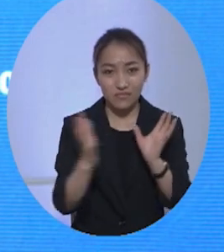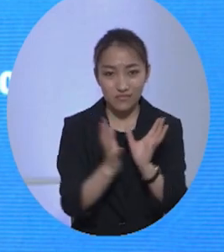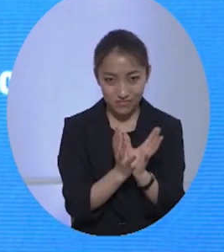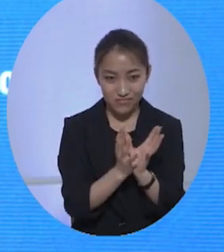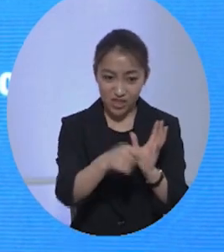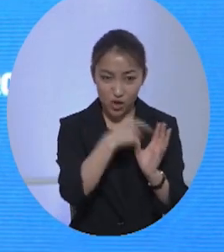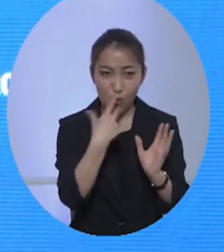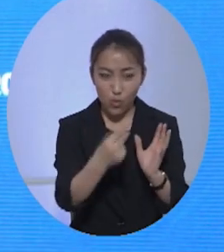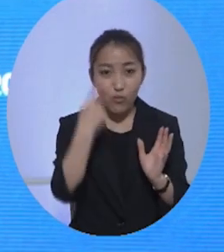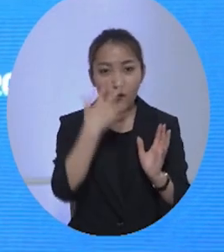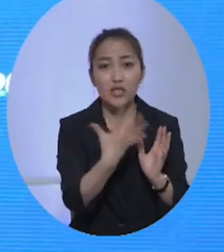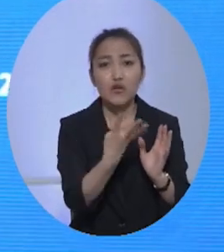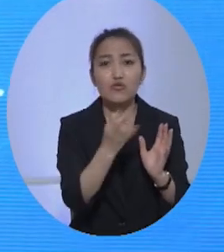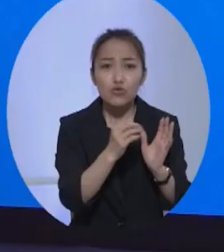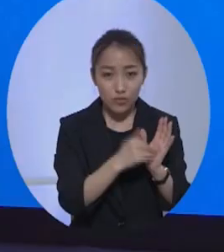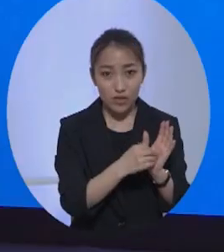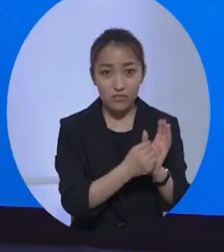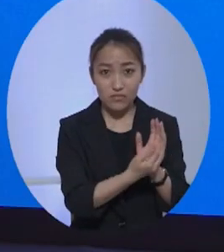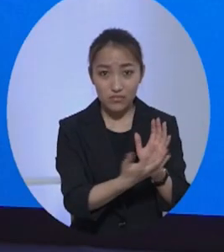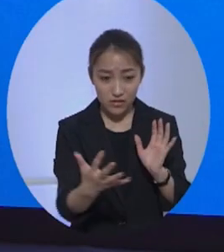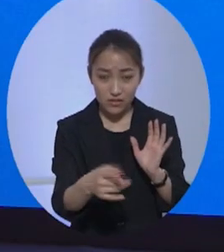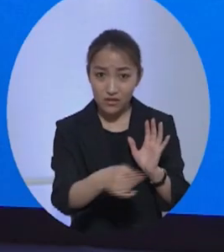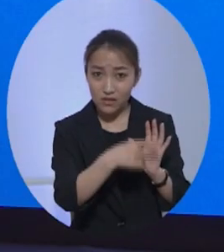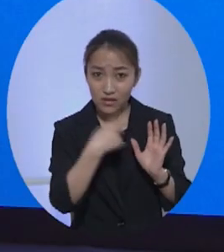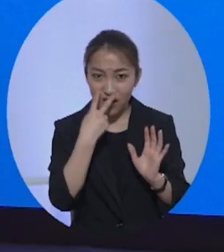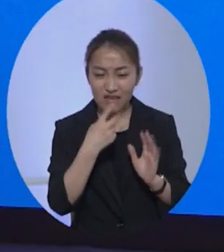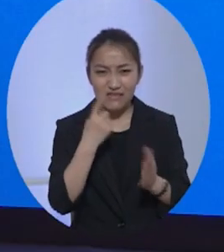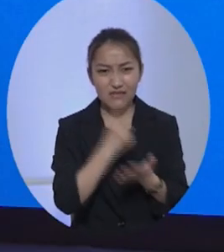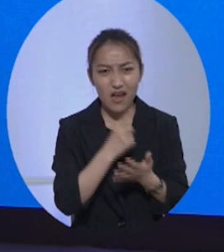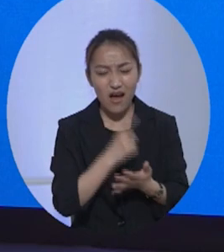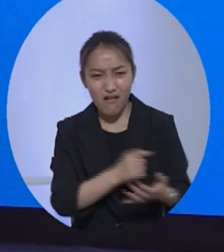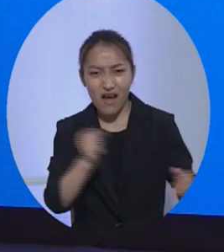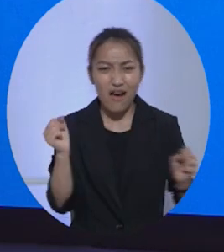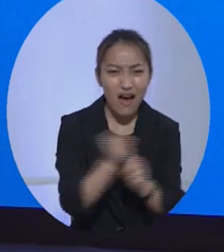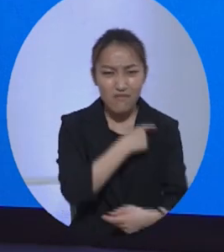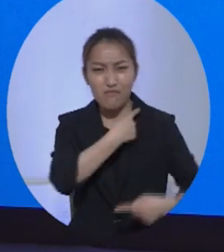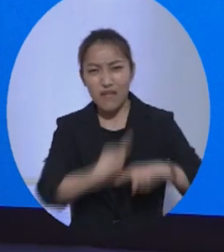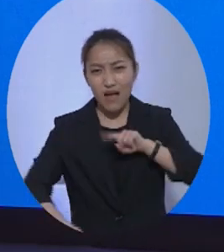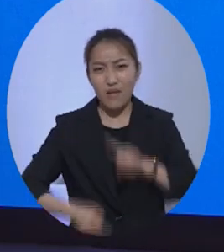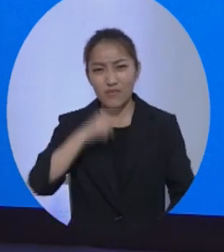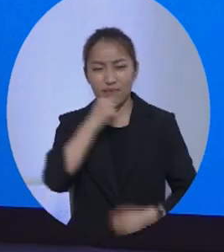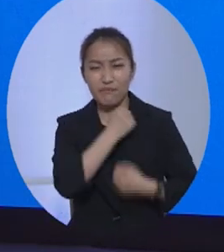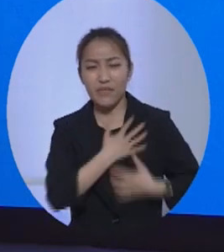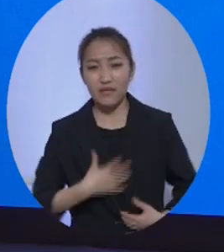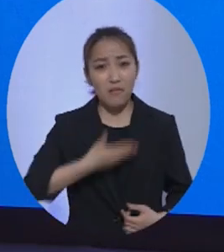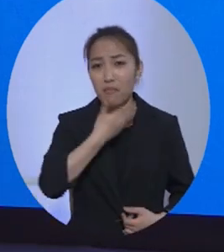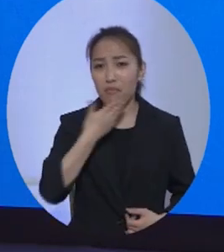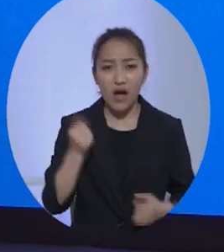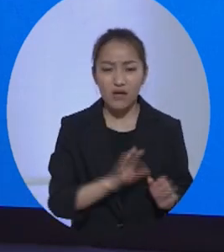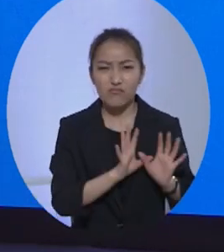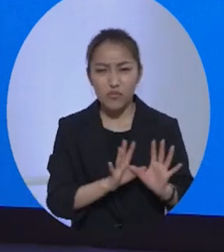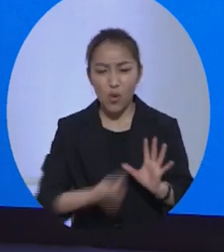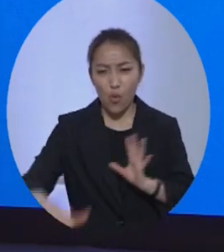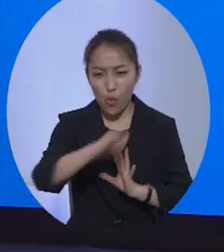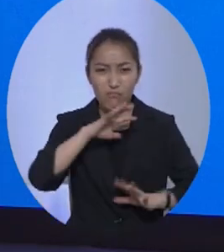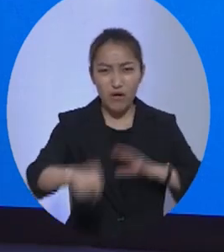тийм ээ. За тэгэд энд цус гаргалгүйгээр тэр ямар гоё оюун ухаанаар ямар сайндаа тэр хин бичсэн Ларсен